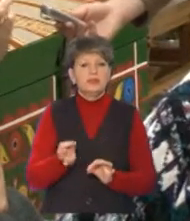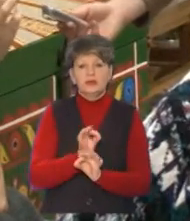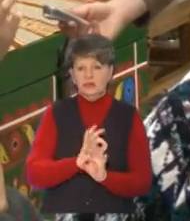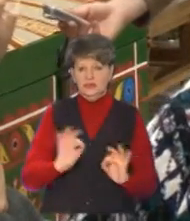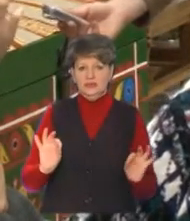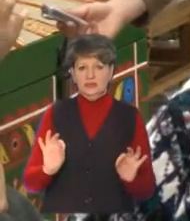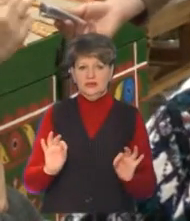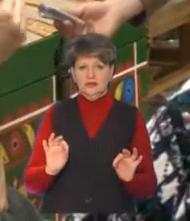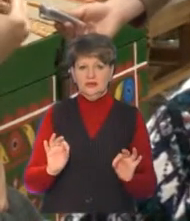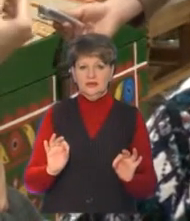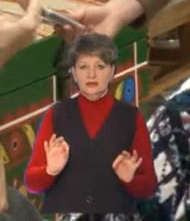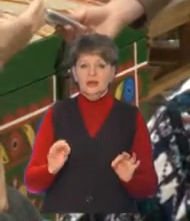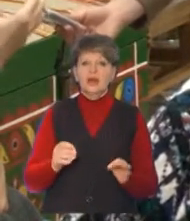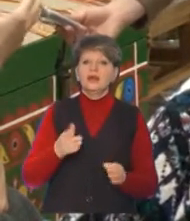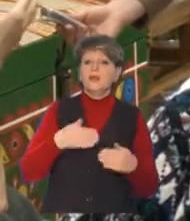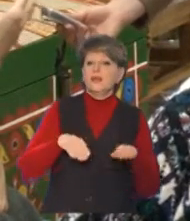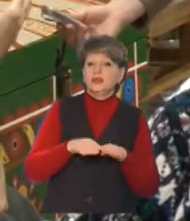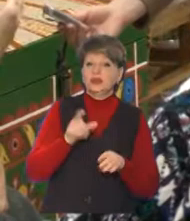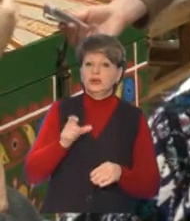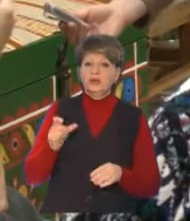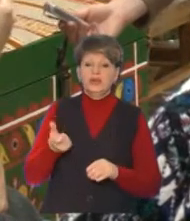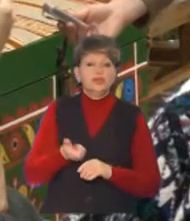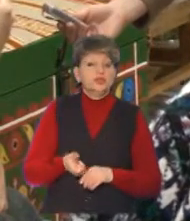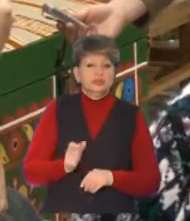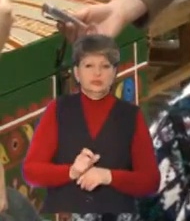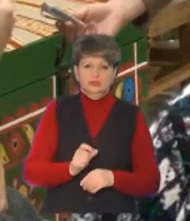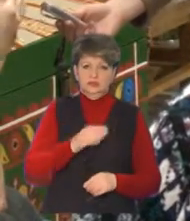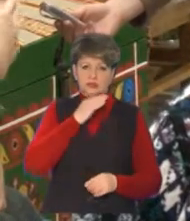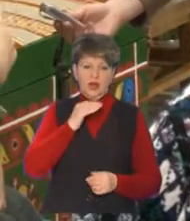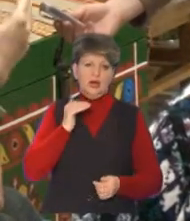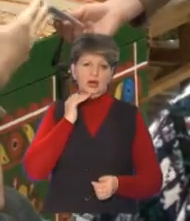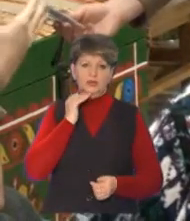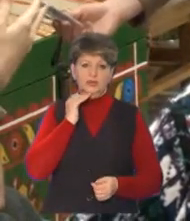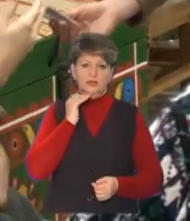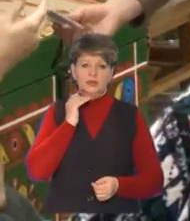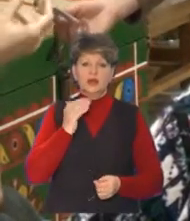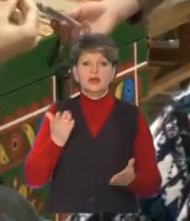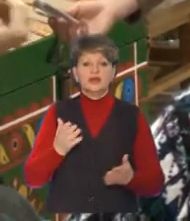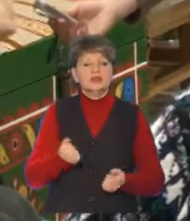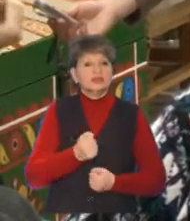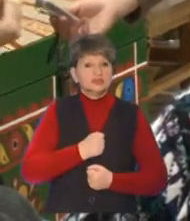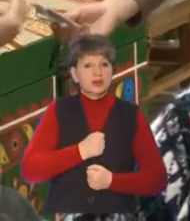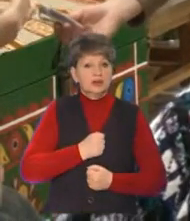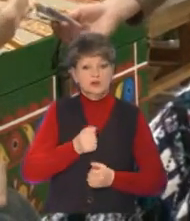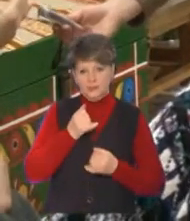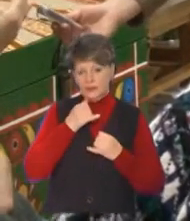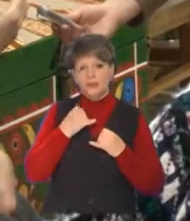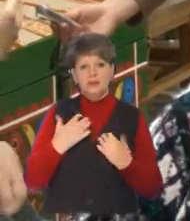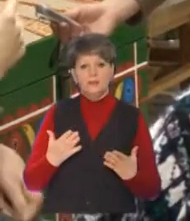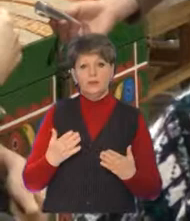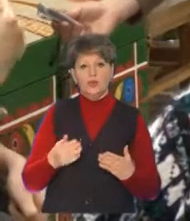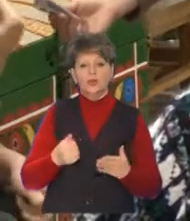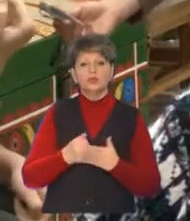що таких людей, як ми, дуже багато, які, на жаль, не